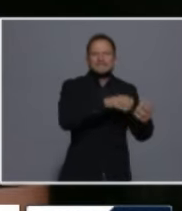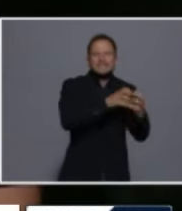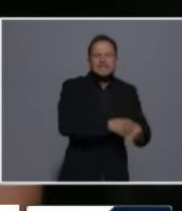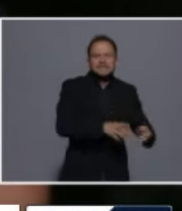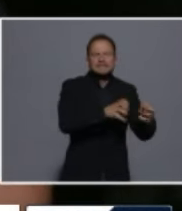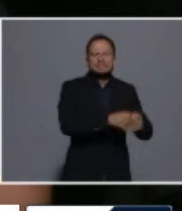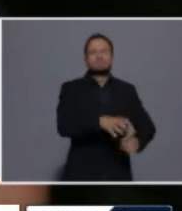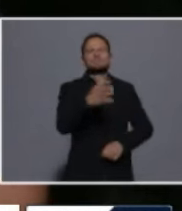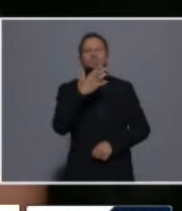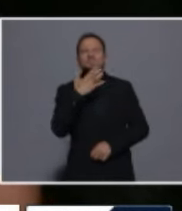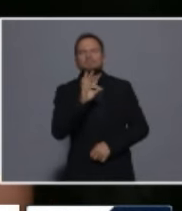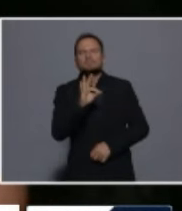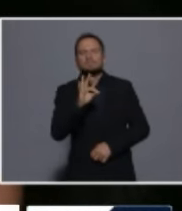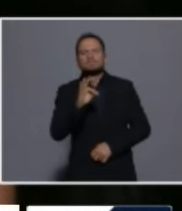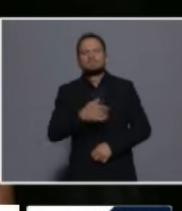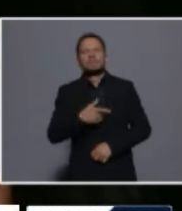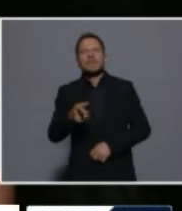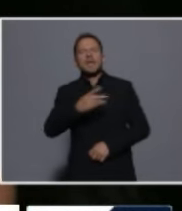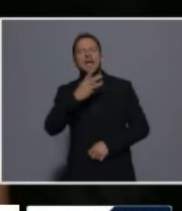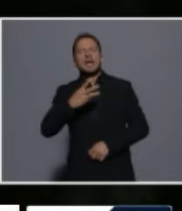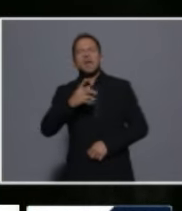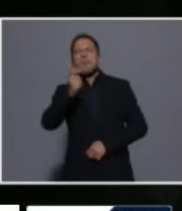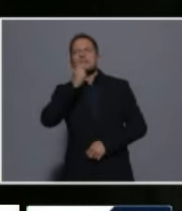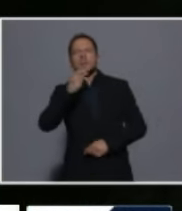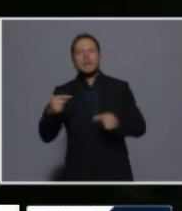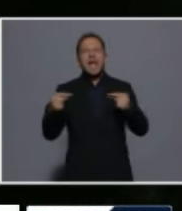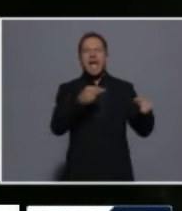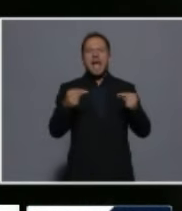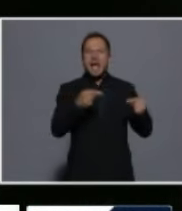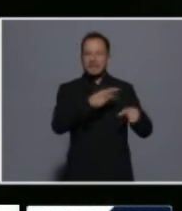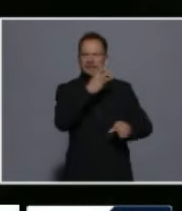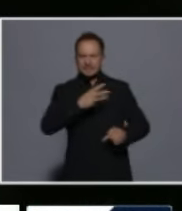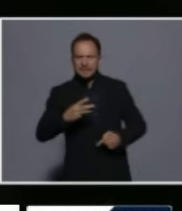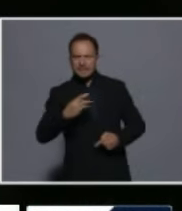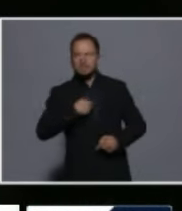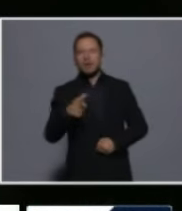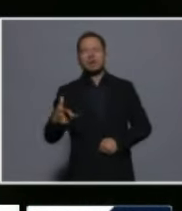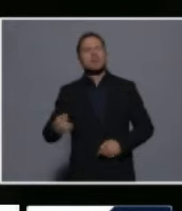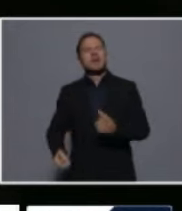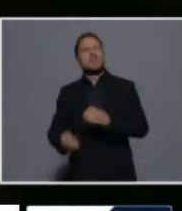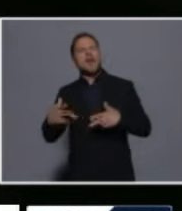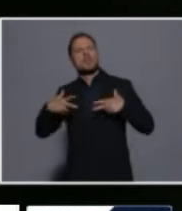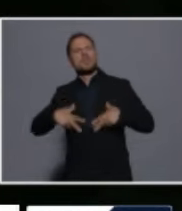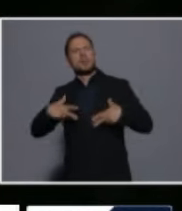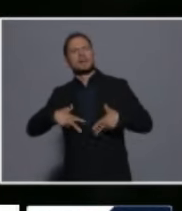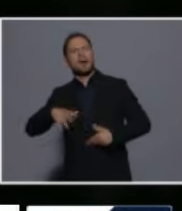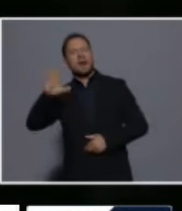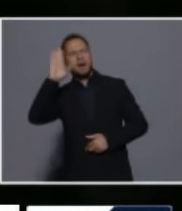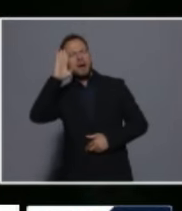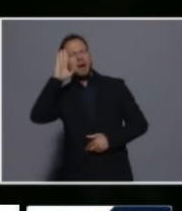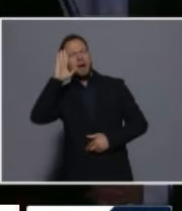θέση της αξιωματικής αντιπολίτευσης σε ένα βολικό για το σύστημα κόμμα.